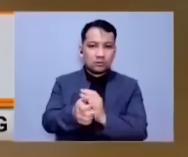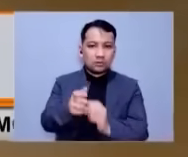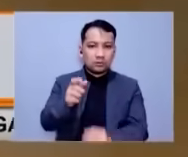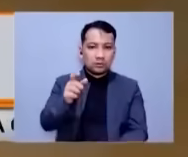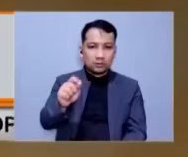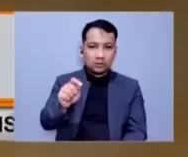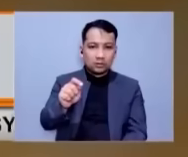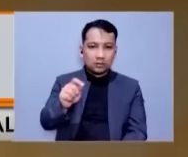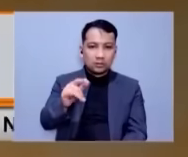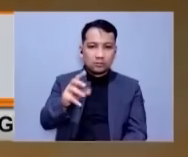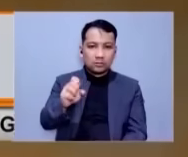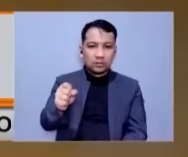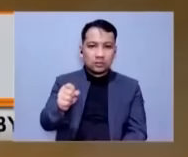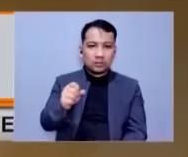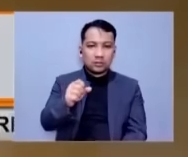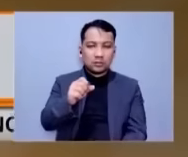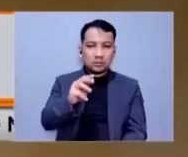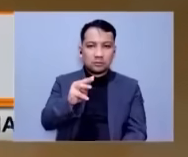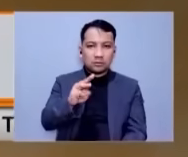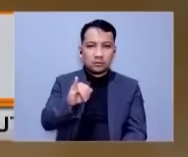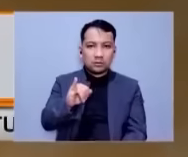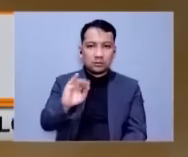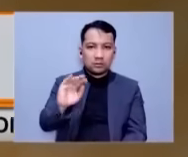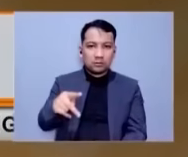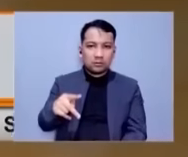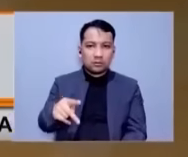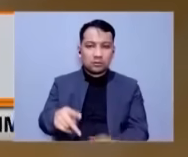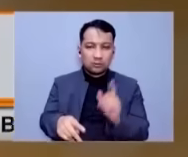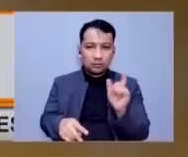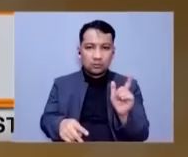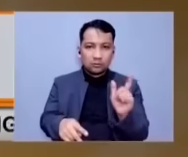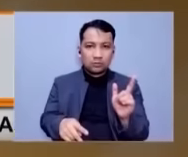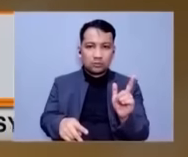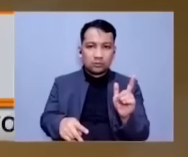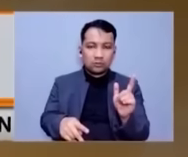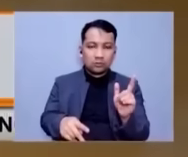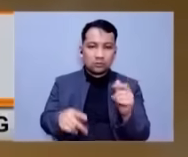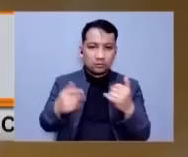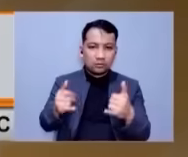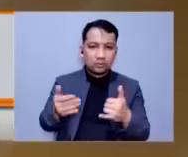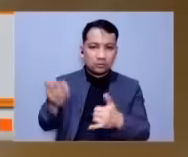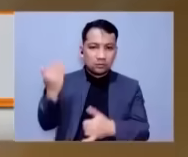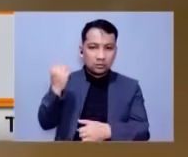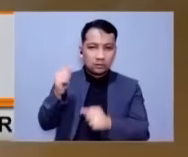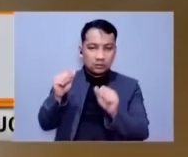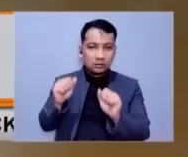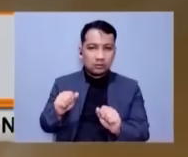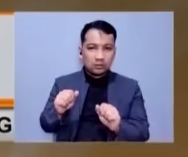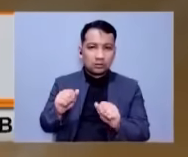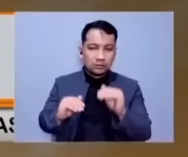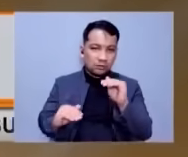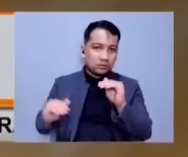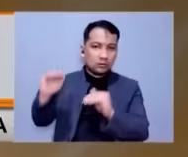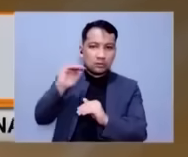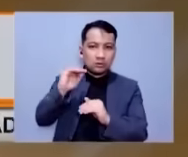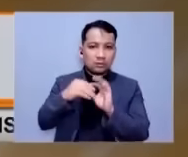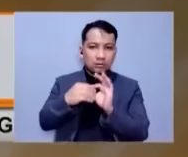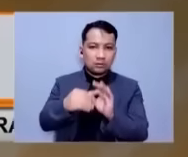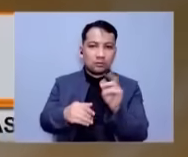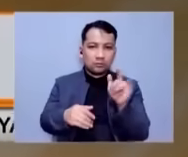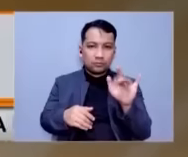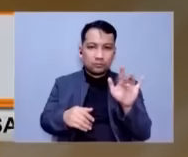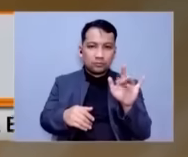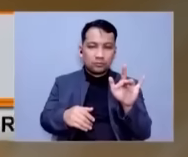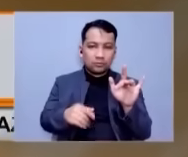Philadelphia 76ers. Kahit 20 points per game na ang scoring guard last season, inakyat pa niya yan sa 25.9